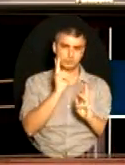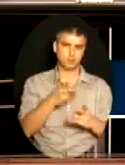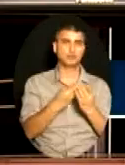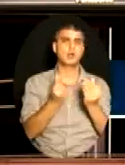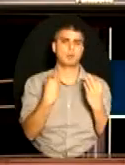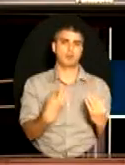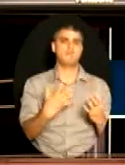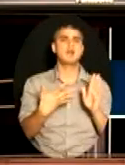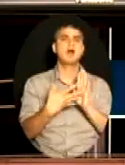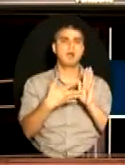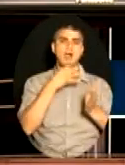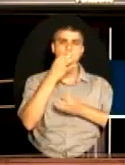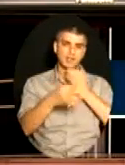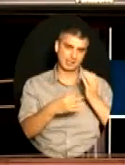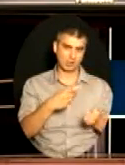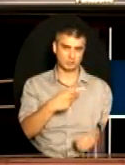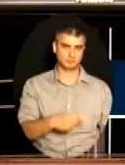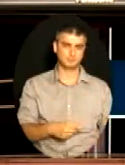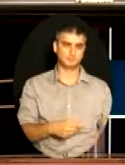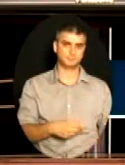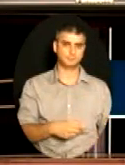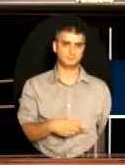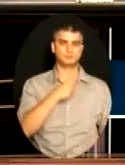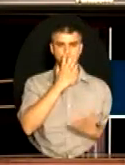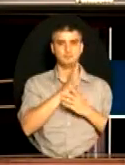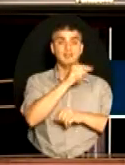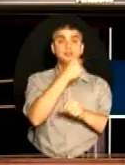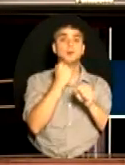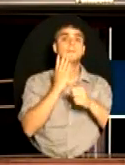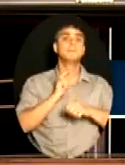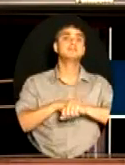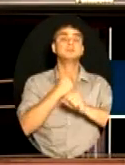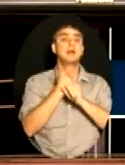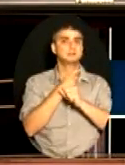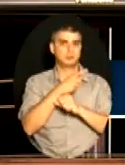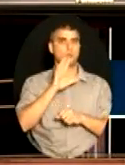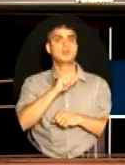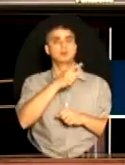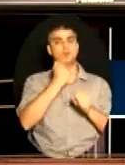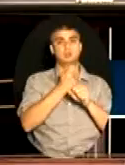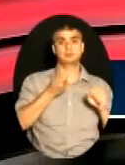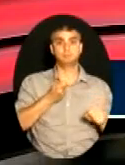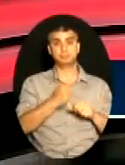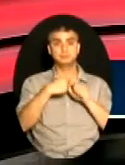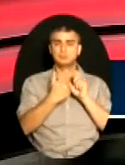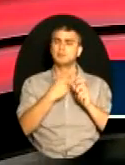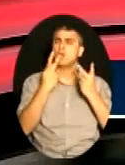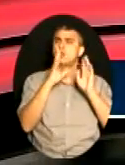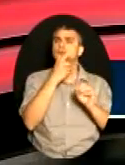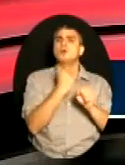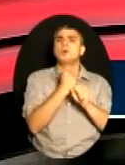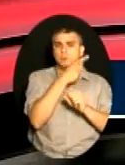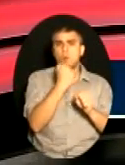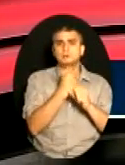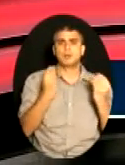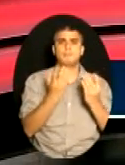טוב בחקירות שהוא נתפס בשעת מעשה. הוא נתפס בשעת מעשה כשהוא ניקב צמיגים? לא חשוב מה הוא עשה. הוא